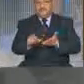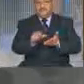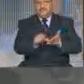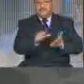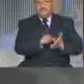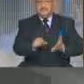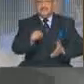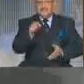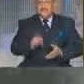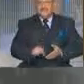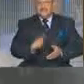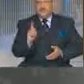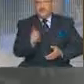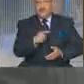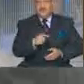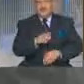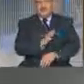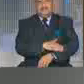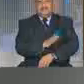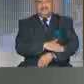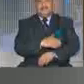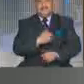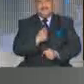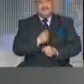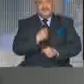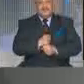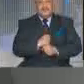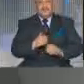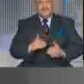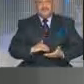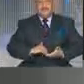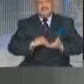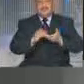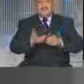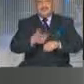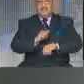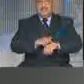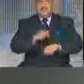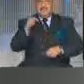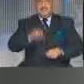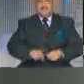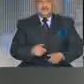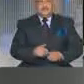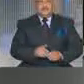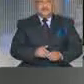وقع إقراره الأسبوع الماضي يقع تنفيذه. ارتفاع منسوب المياه